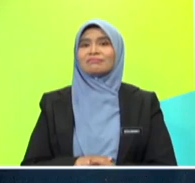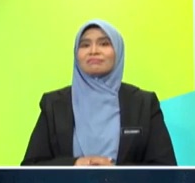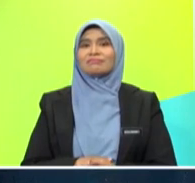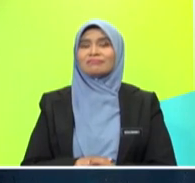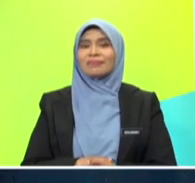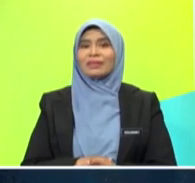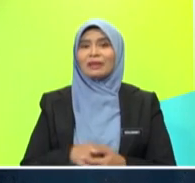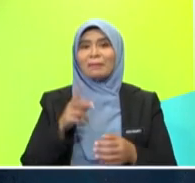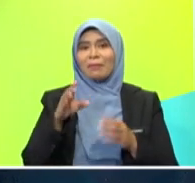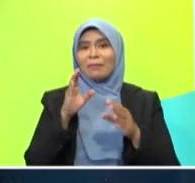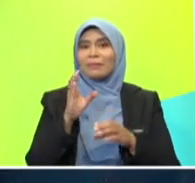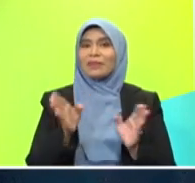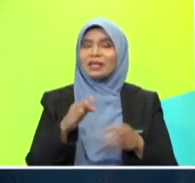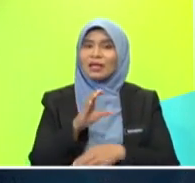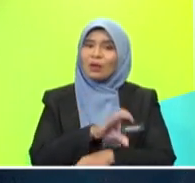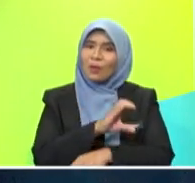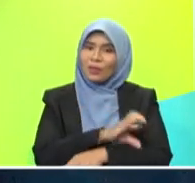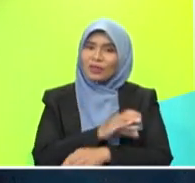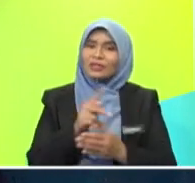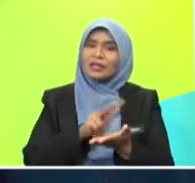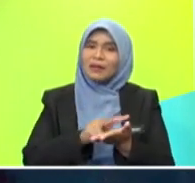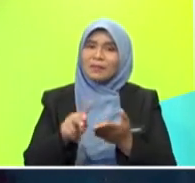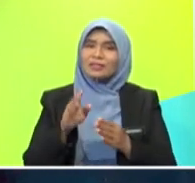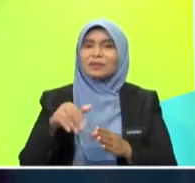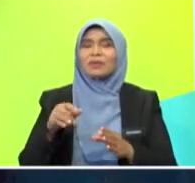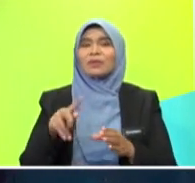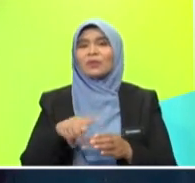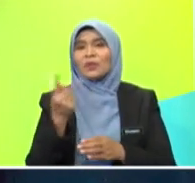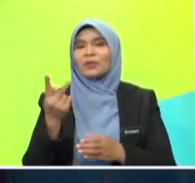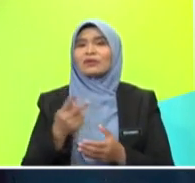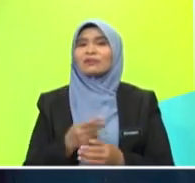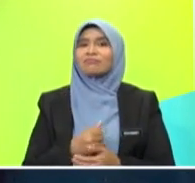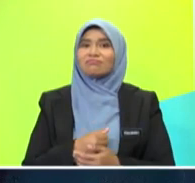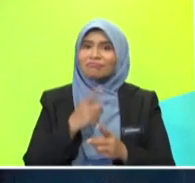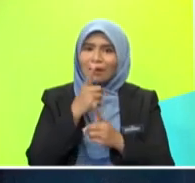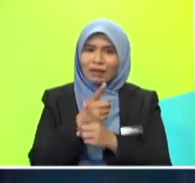dikemaskan sebelum keluar bagus